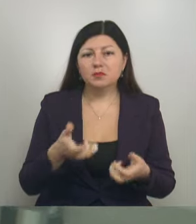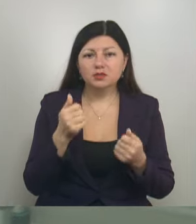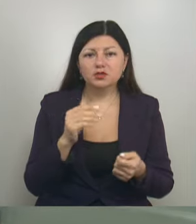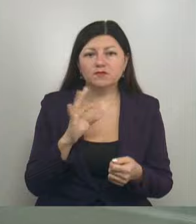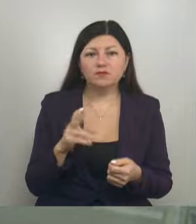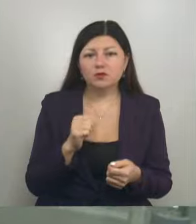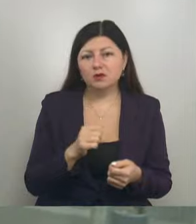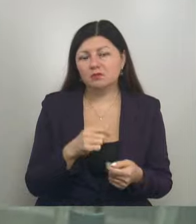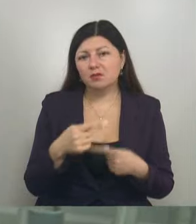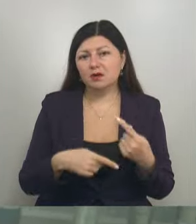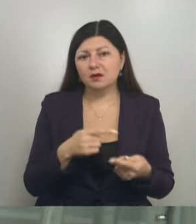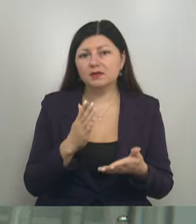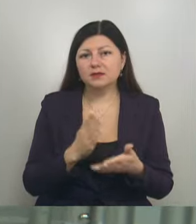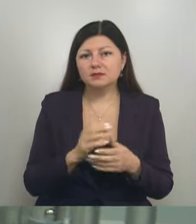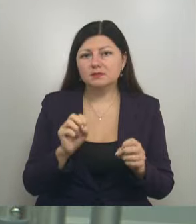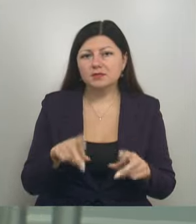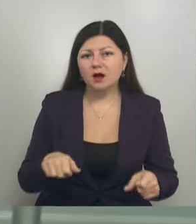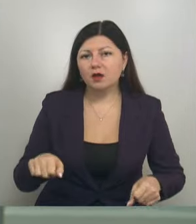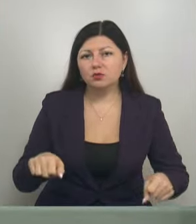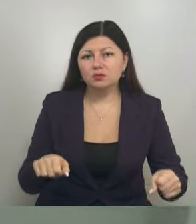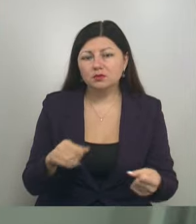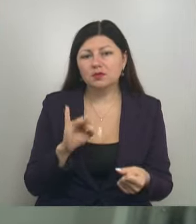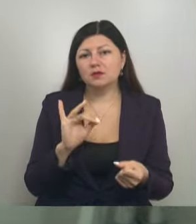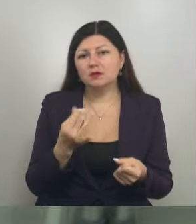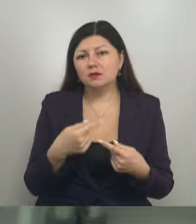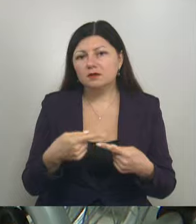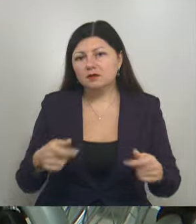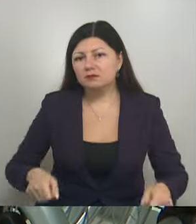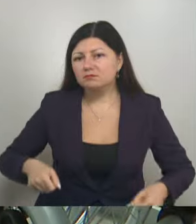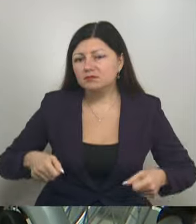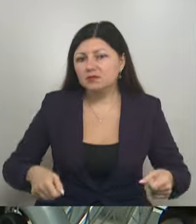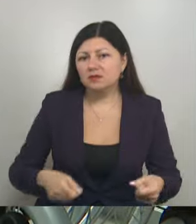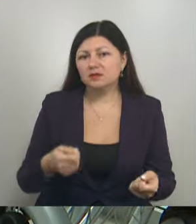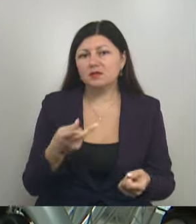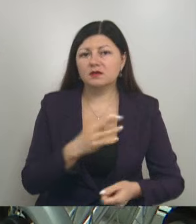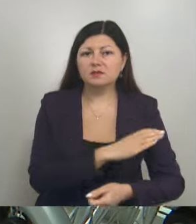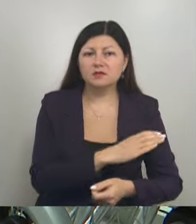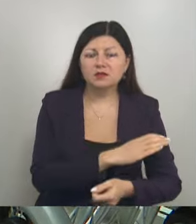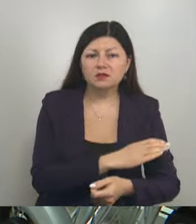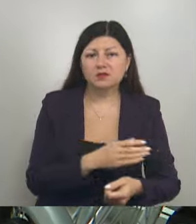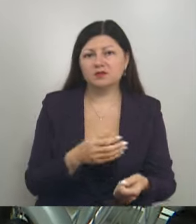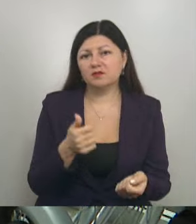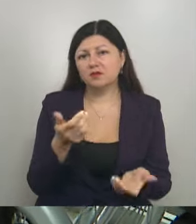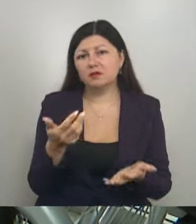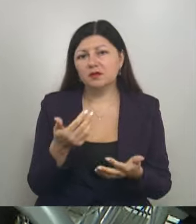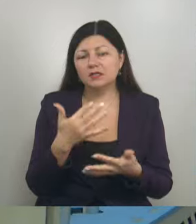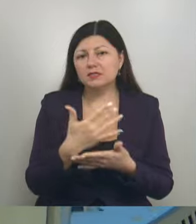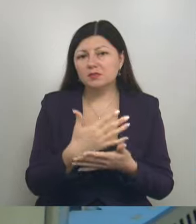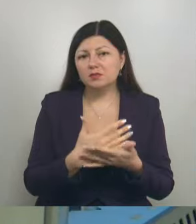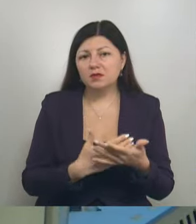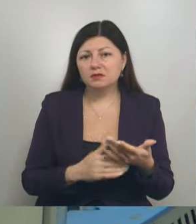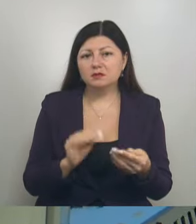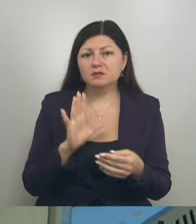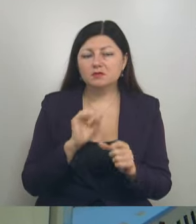ассортименте теперь есть также ходунки, механические и электроприводные инвалидные кресла, аппараты для измерения артериального давления. Список необходимого